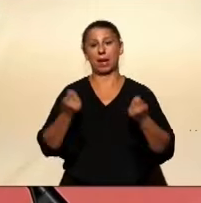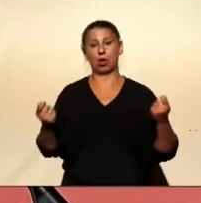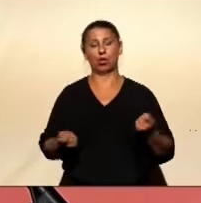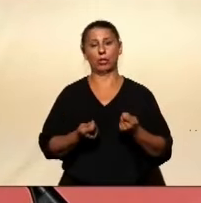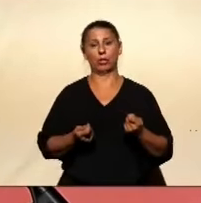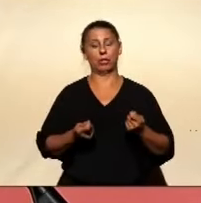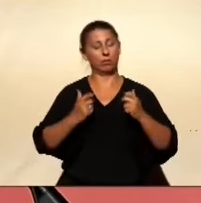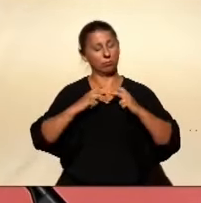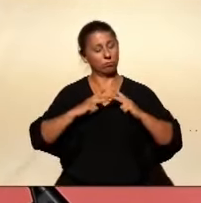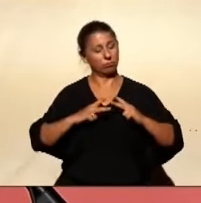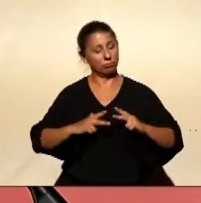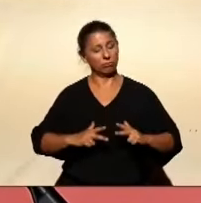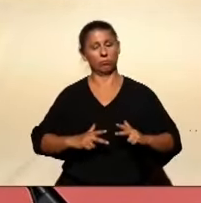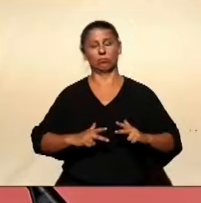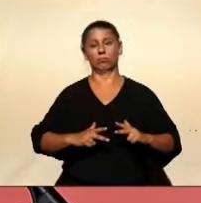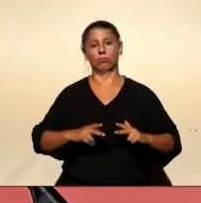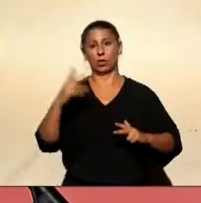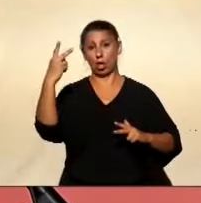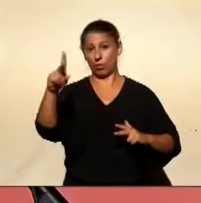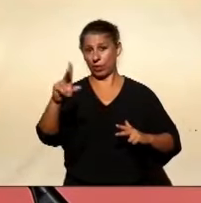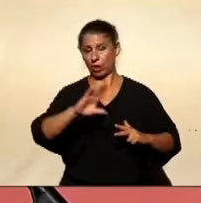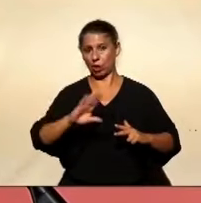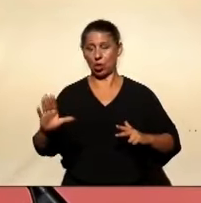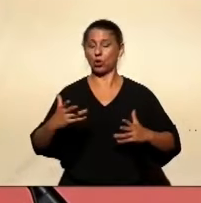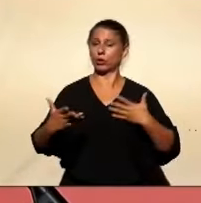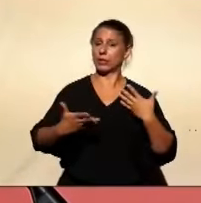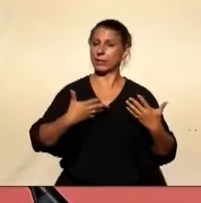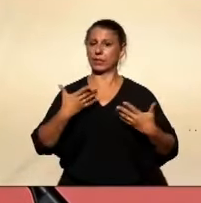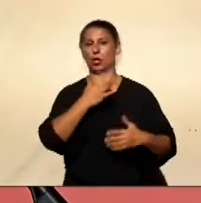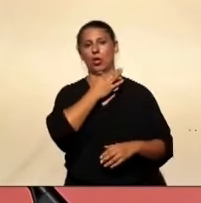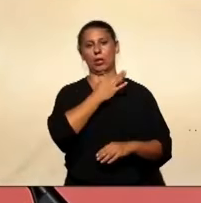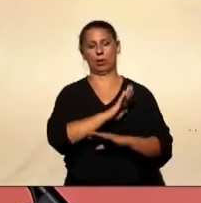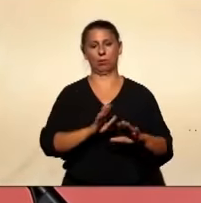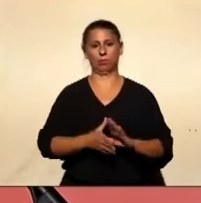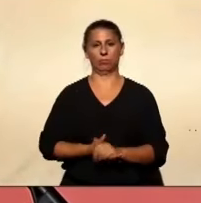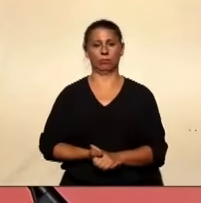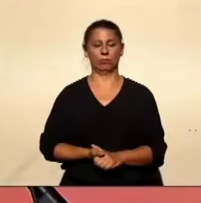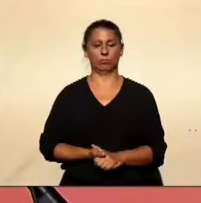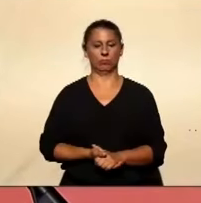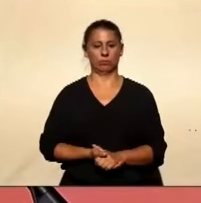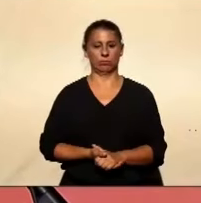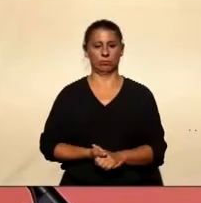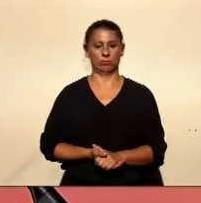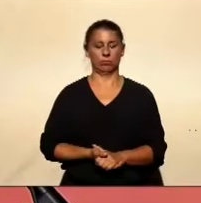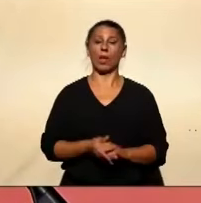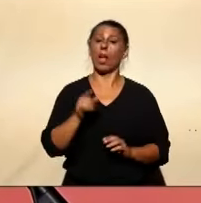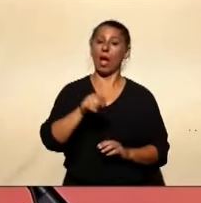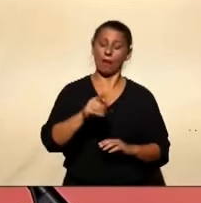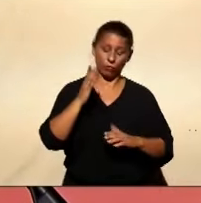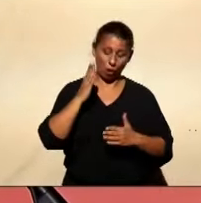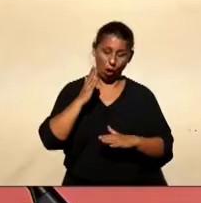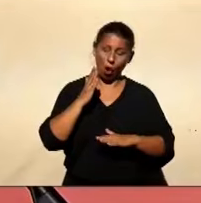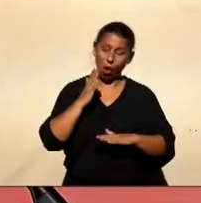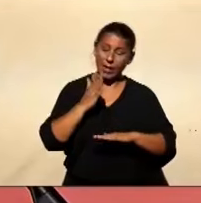την ικανοποίηση των δικών του σύγχρονων αναγκών. Και αυτό είναι εγγύηση για